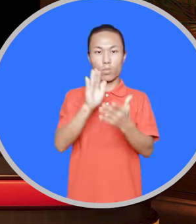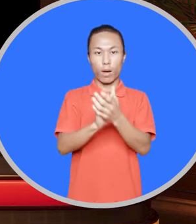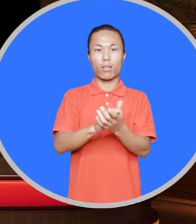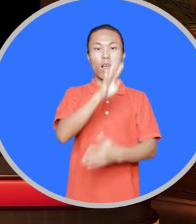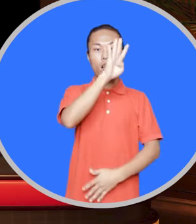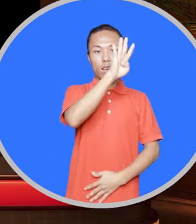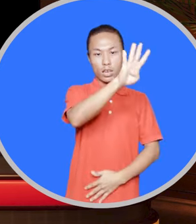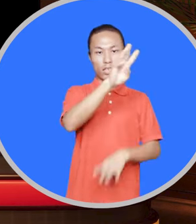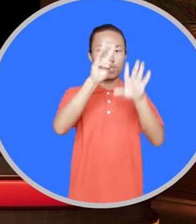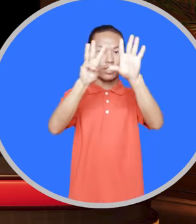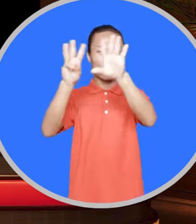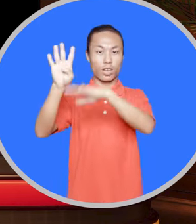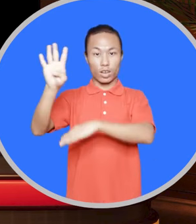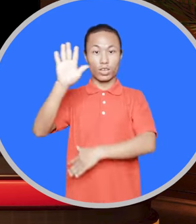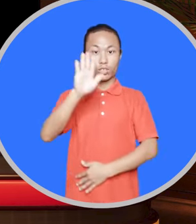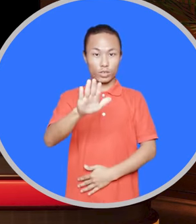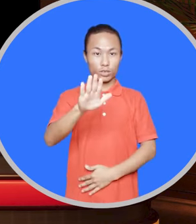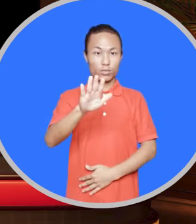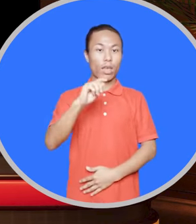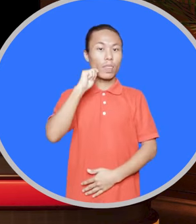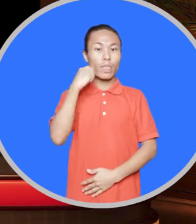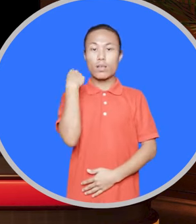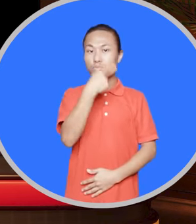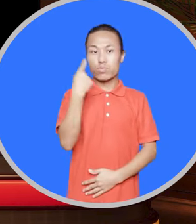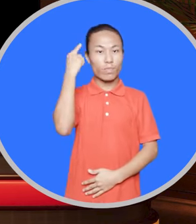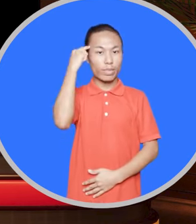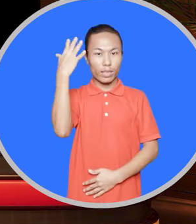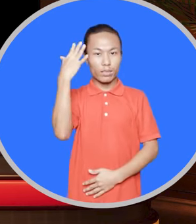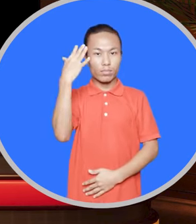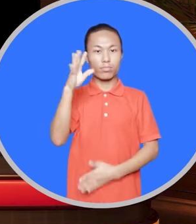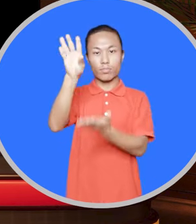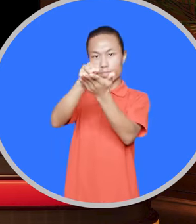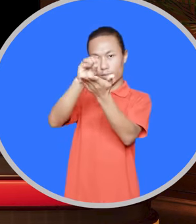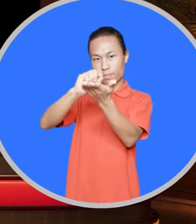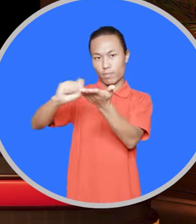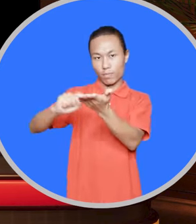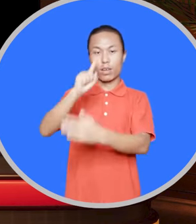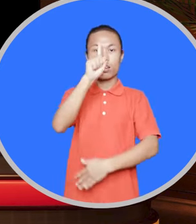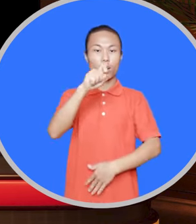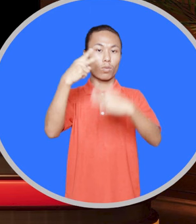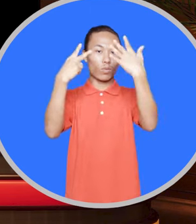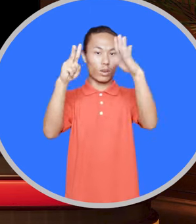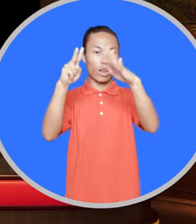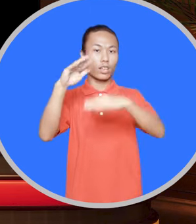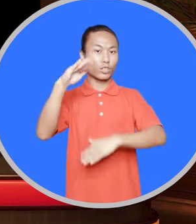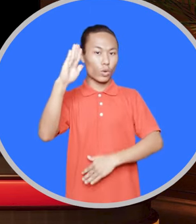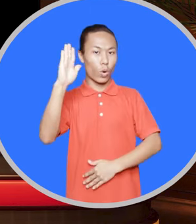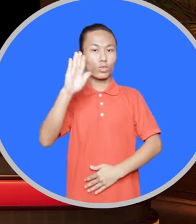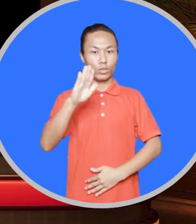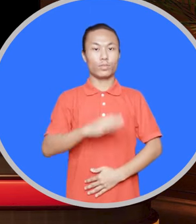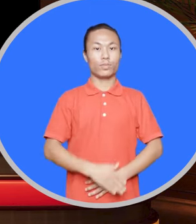ဧပြီ13ရက်မှာထုတ်ပြန်ခဲ့ပါတယ်အတီးပြုတ်လိုအပ်နေတဲ့အမည်စုံစမ်းဆဲတပ်ဖြတ်ခံရသူ1900ဝန်းကျင်ရဲ့အစည်းအဝေးကိုလ